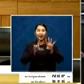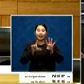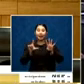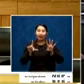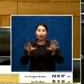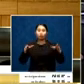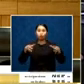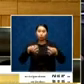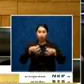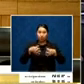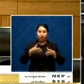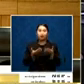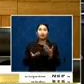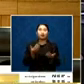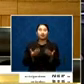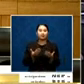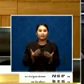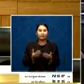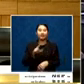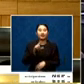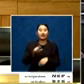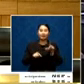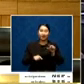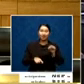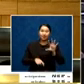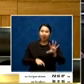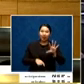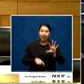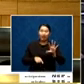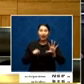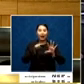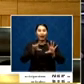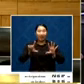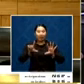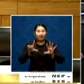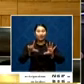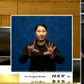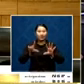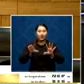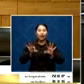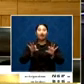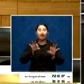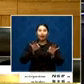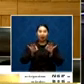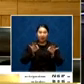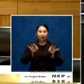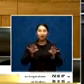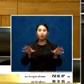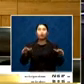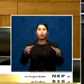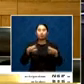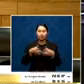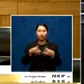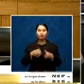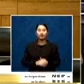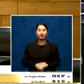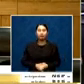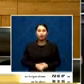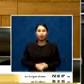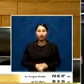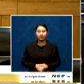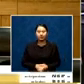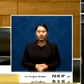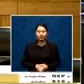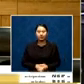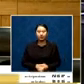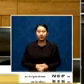มนึกว่าคุณมีคนแซวนึกว่าคุณชาดานั้นอภิปรายไม่ไว้วางใจคุณพิธานะการเรื่องการแก้ไข112 คือจริงๆการอภิปรายเพื่อจะต้านไม่ให้เข